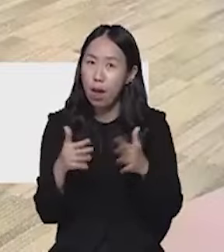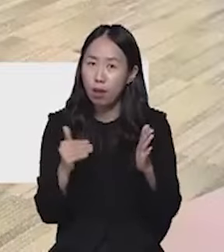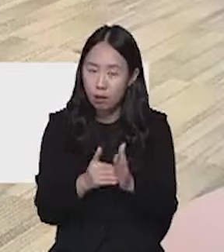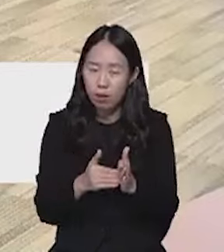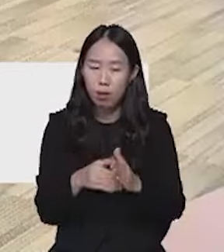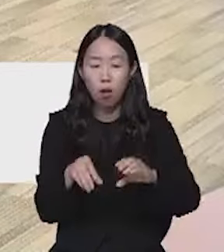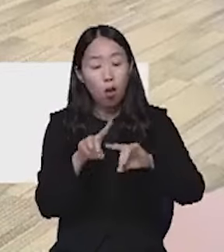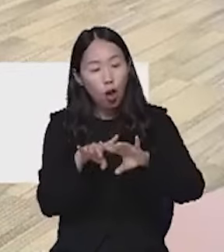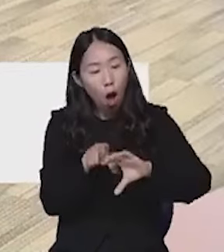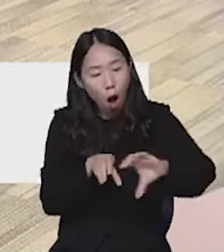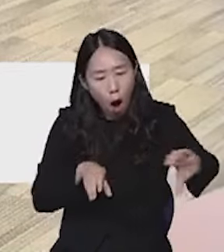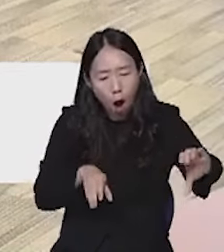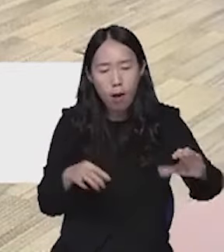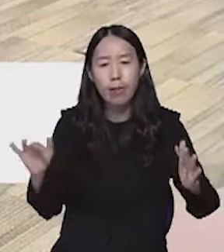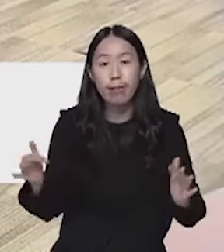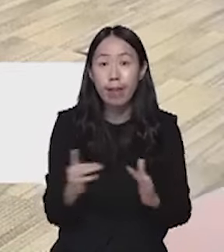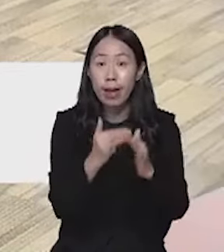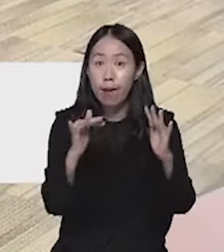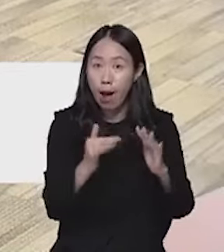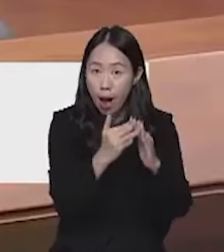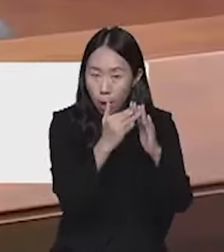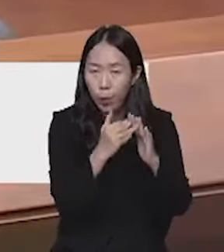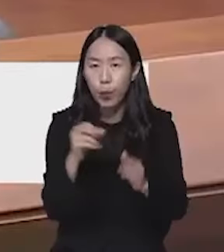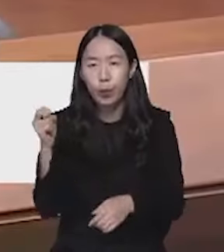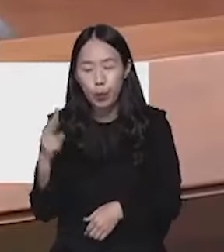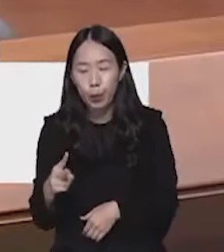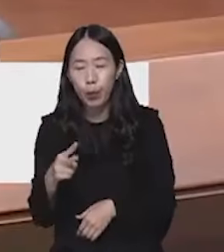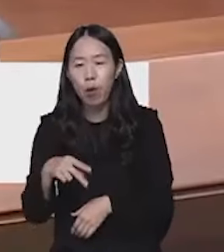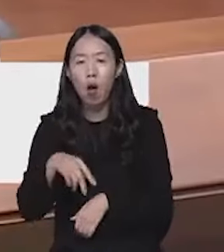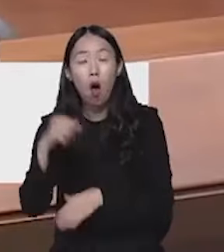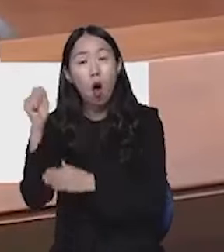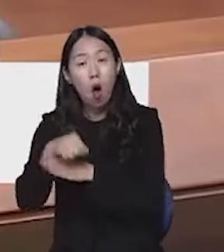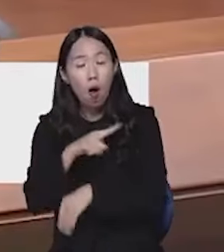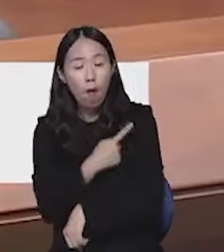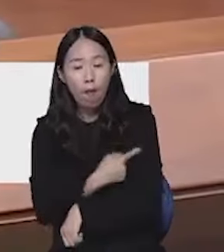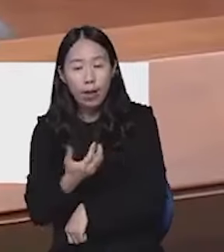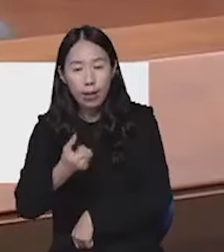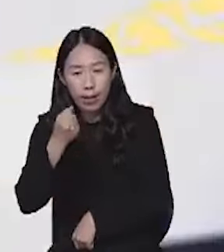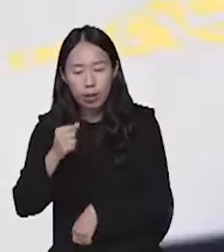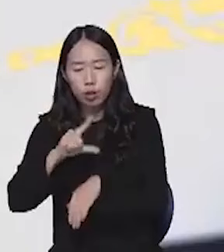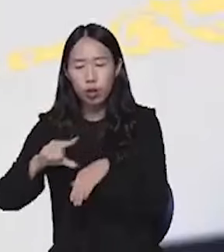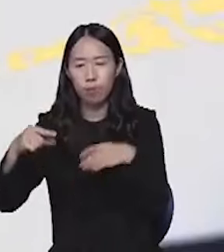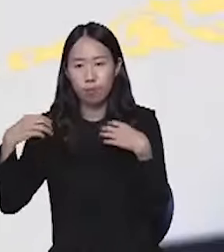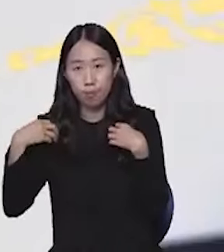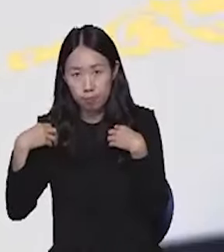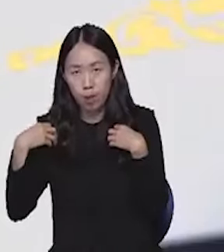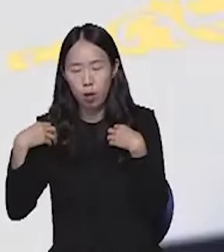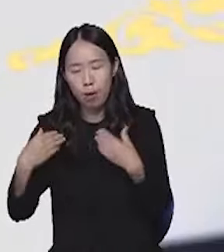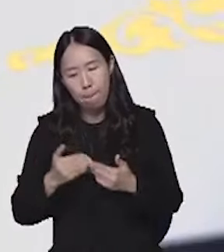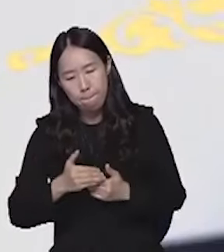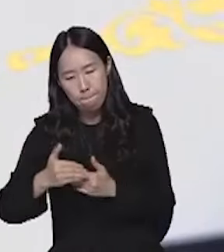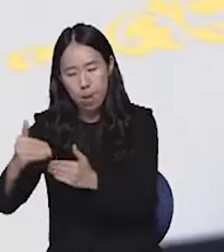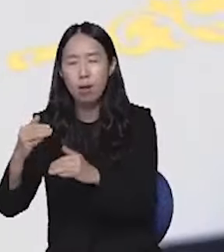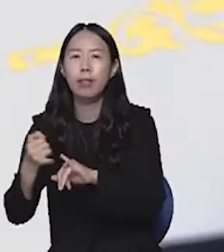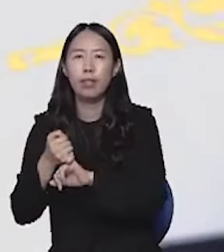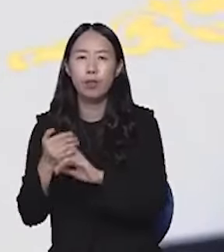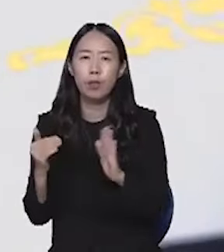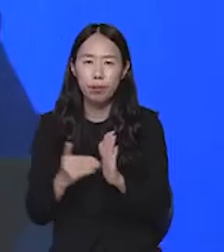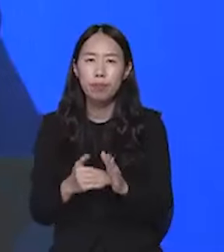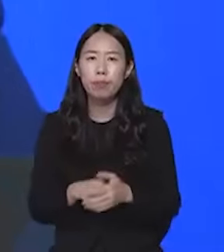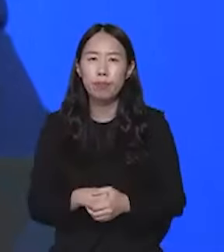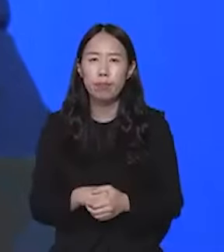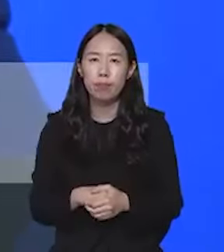속도를 높이고 인허가권을 가지고 있는 지자체는 관련 절차를 빠르게 추진하기로 약속한 겁니다. 우리는